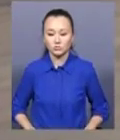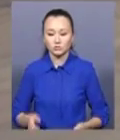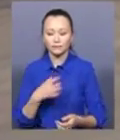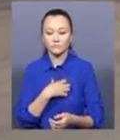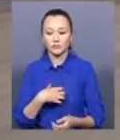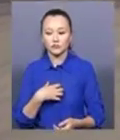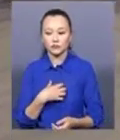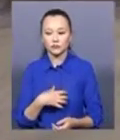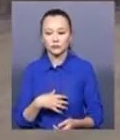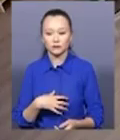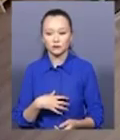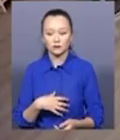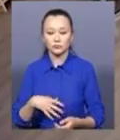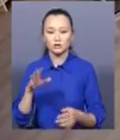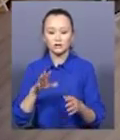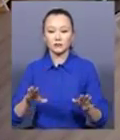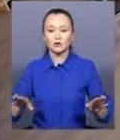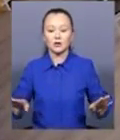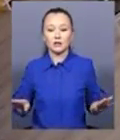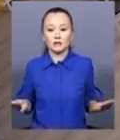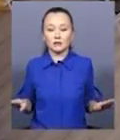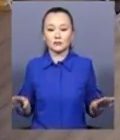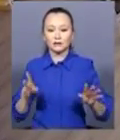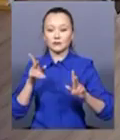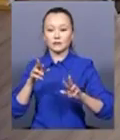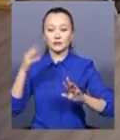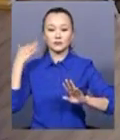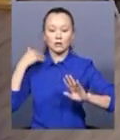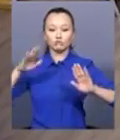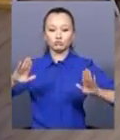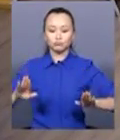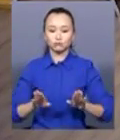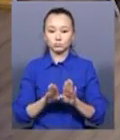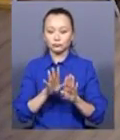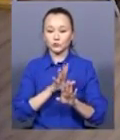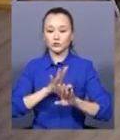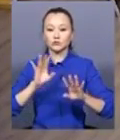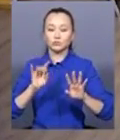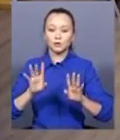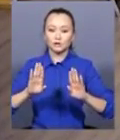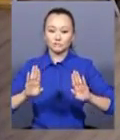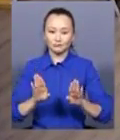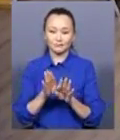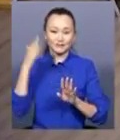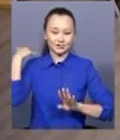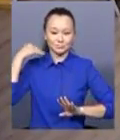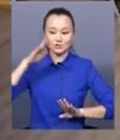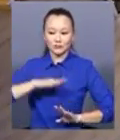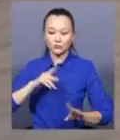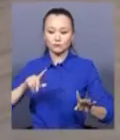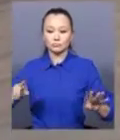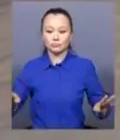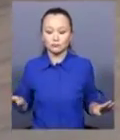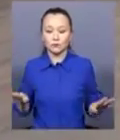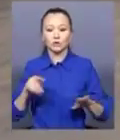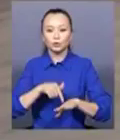важно свести именно вот здесь лопатки, для того, чтобы здесь было кровообращение. Опять ручки вперед, и вот здесь вот нужно вот